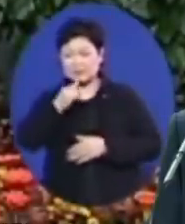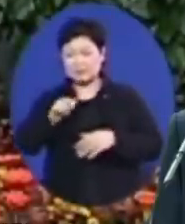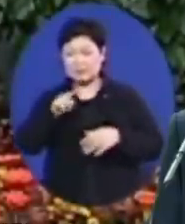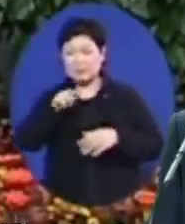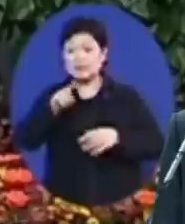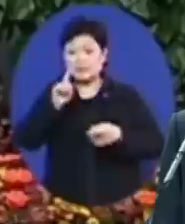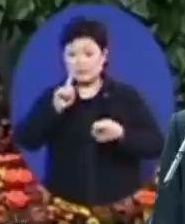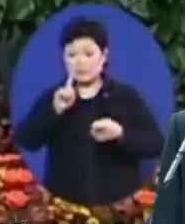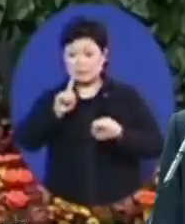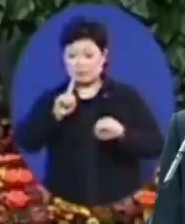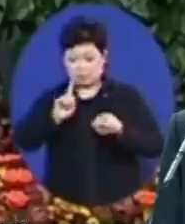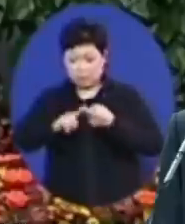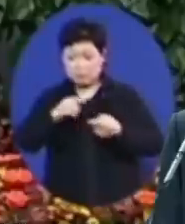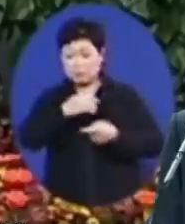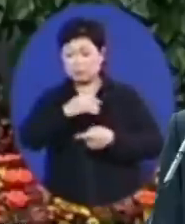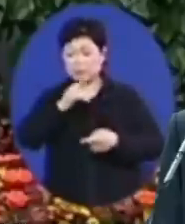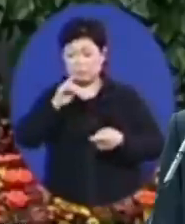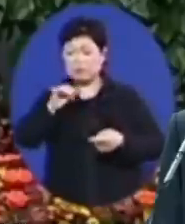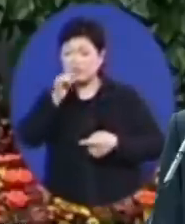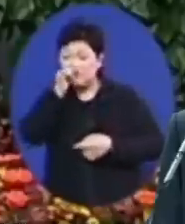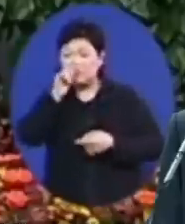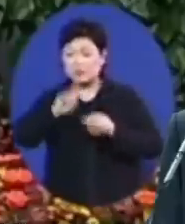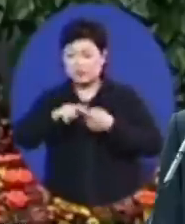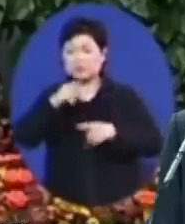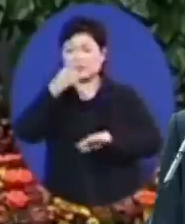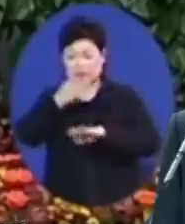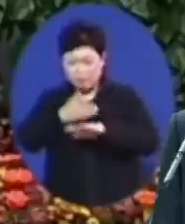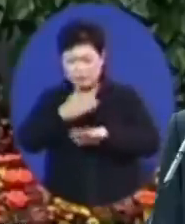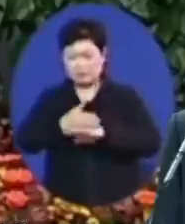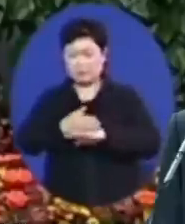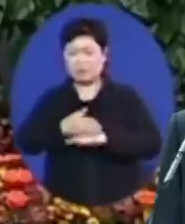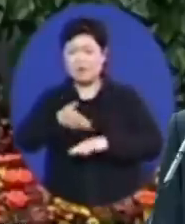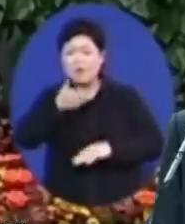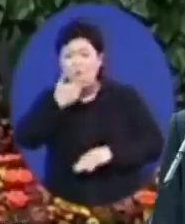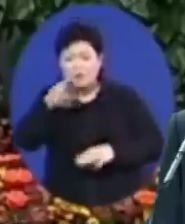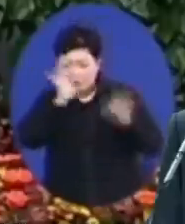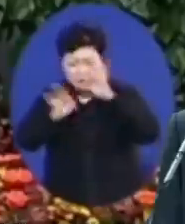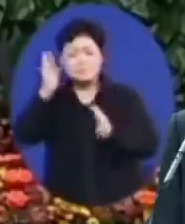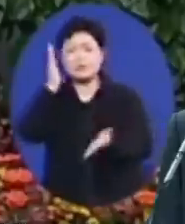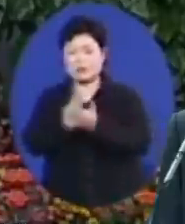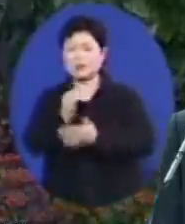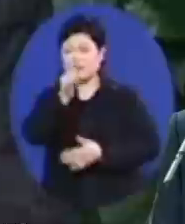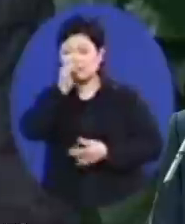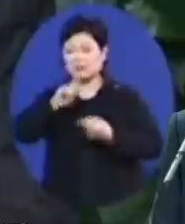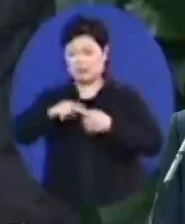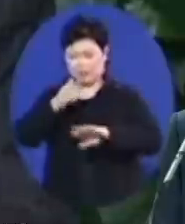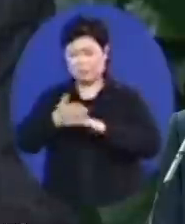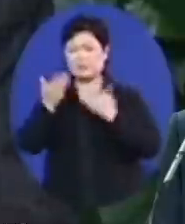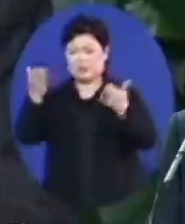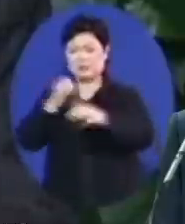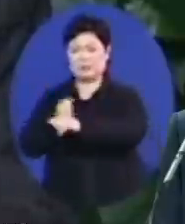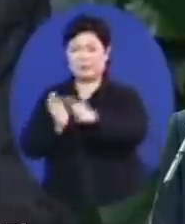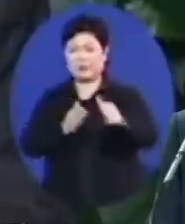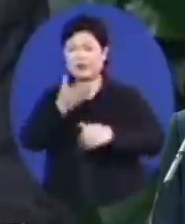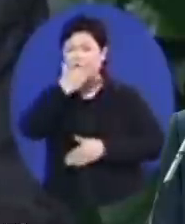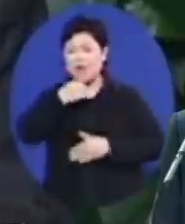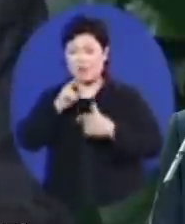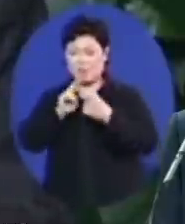것입니다. 없는 것을 찾지 말고 있는 것을 찾아야 되는 것입니다. 저는